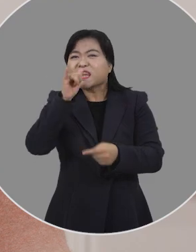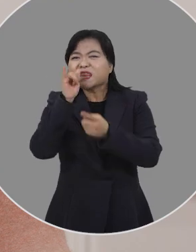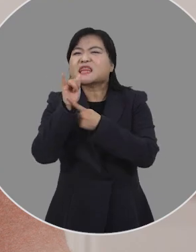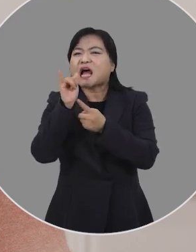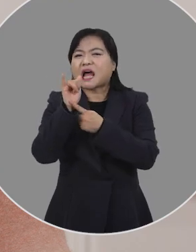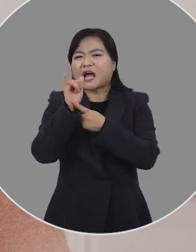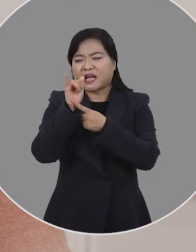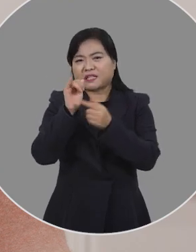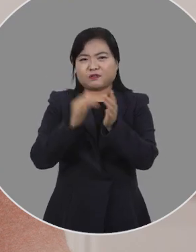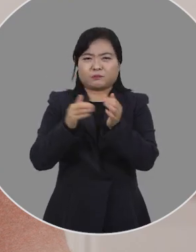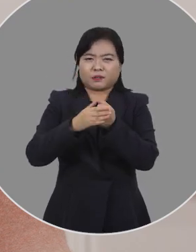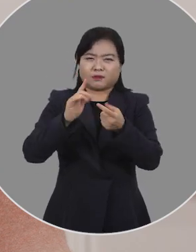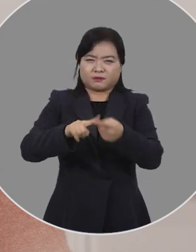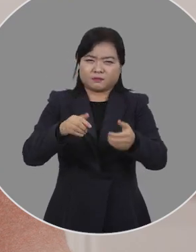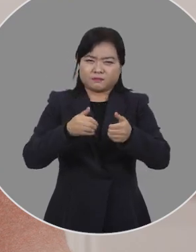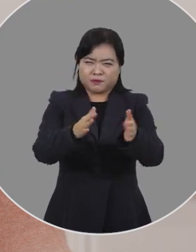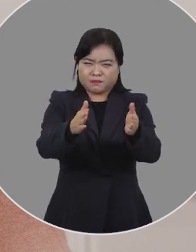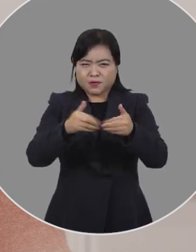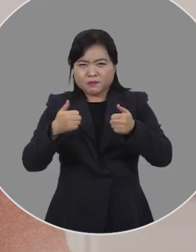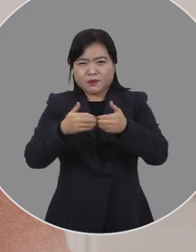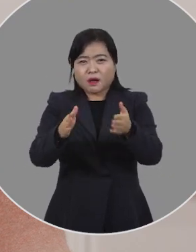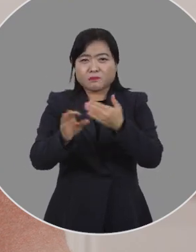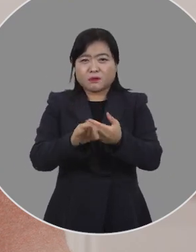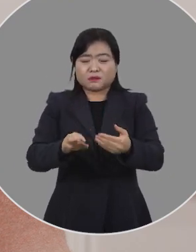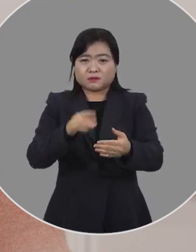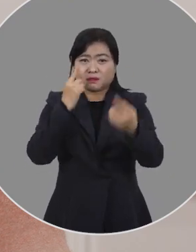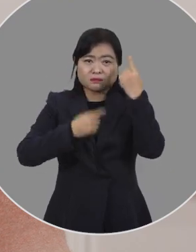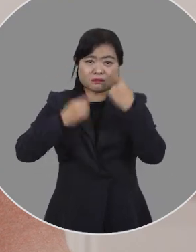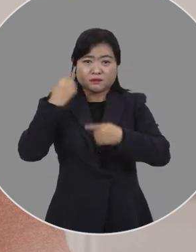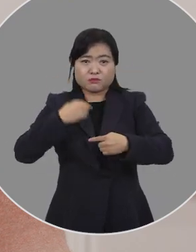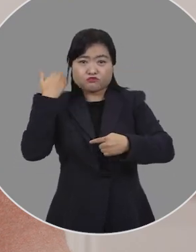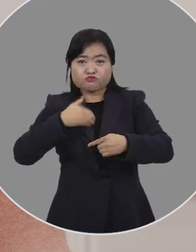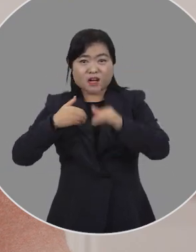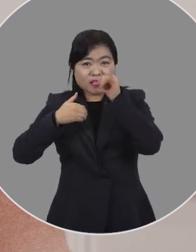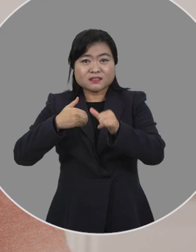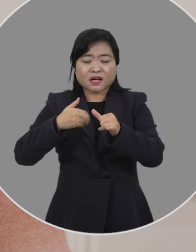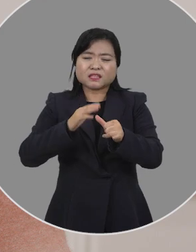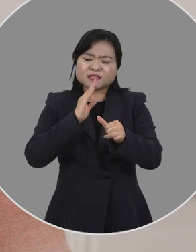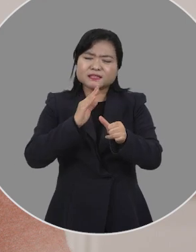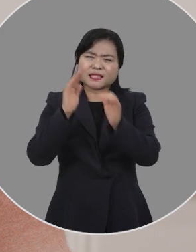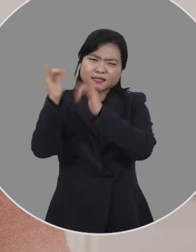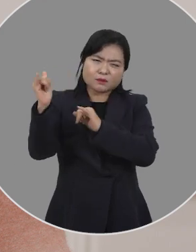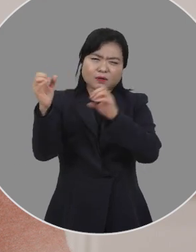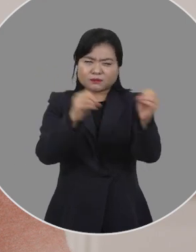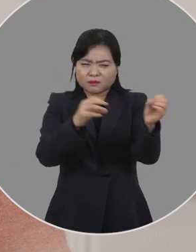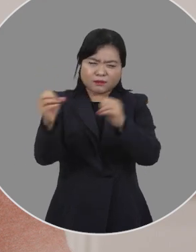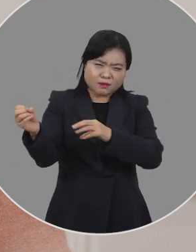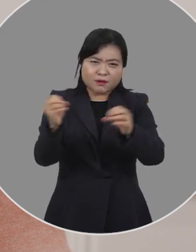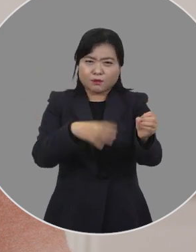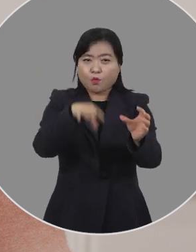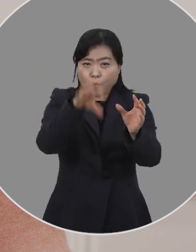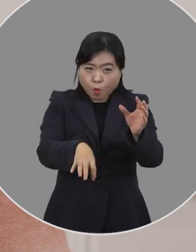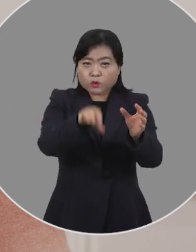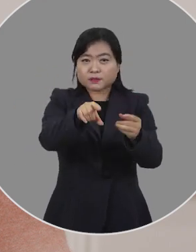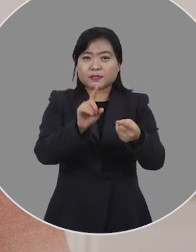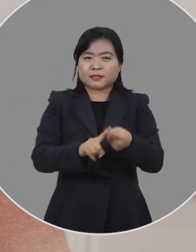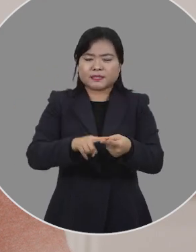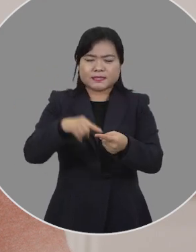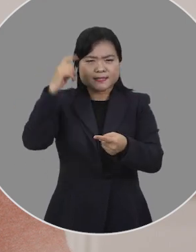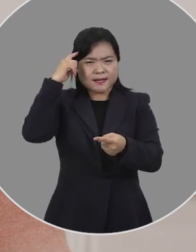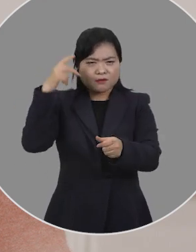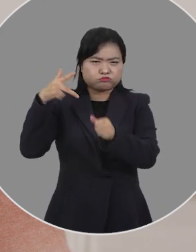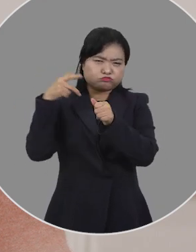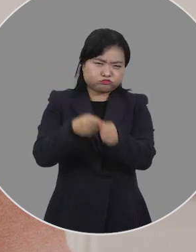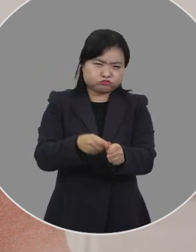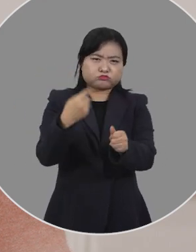사람들이 현실적인 결과를 가져오는 대화를 나누는 곳이고 메시지가 교환되는 곳이라는 그런 인식을